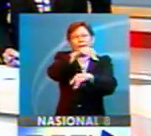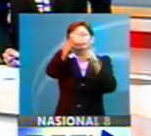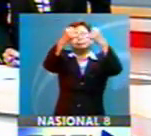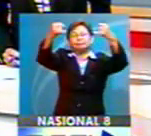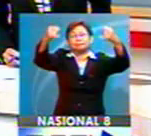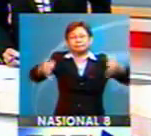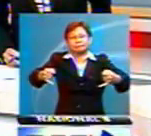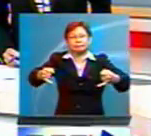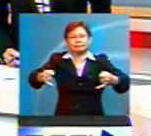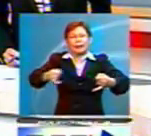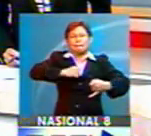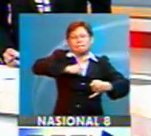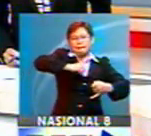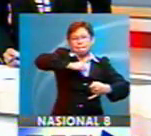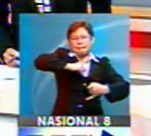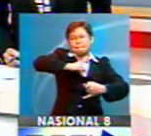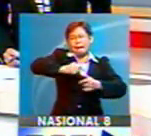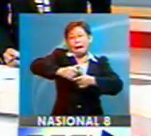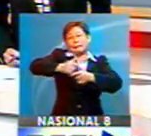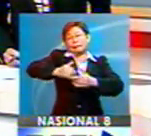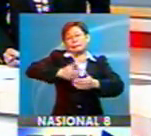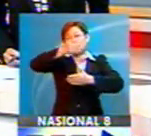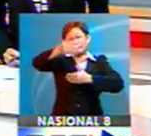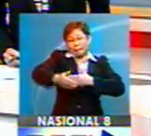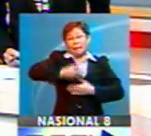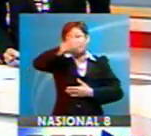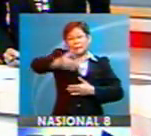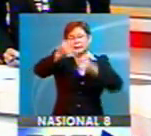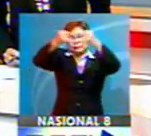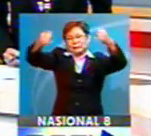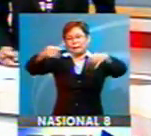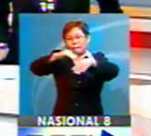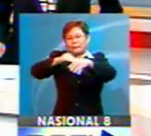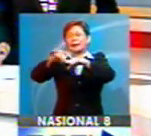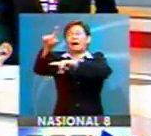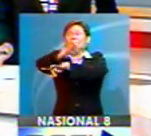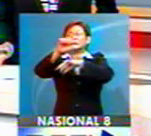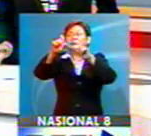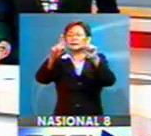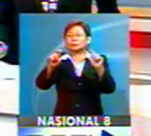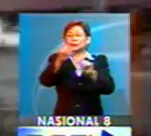istana melalui bantahan besar-besaran di depan Istana Alam Shah hujung minggu depan.